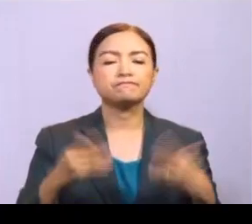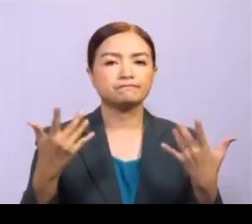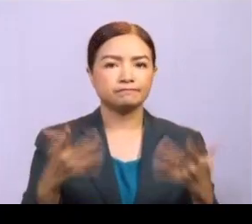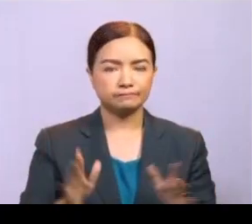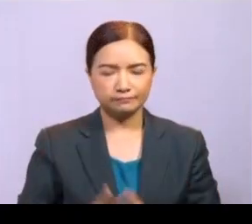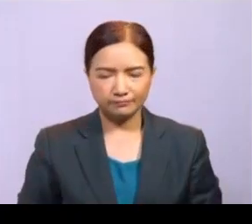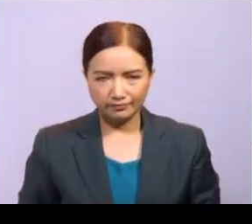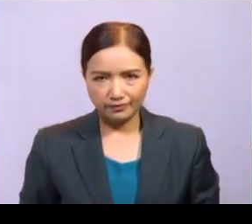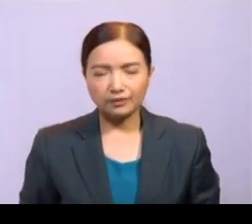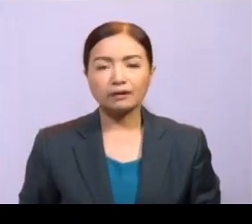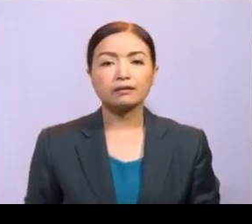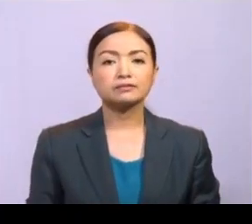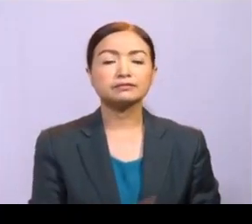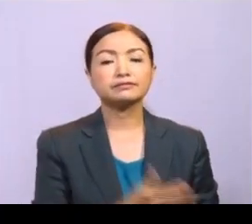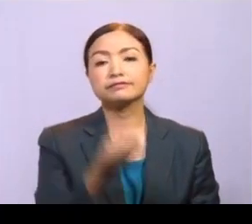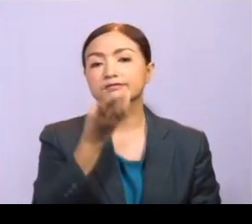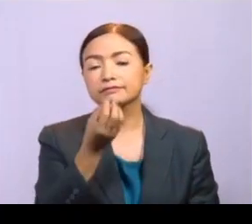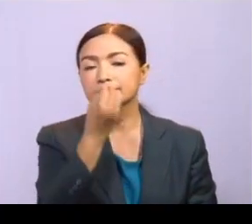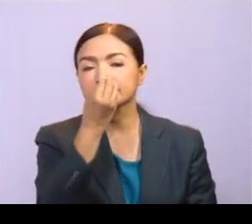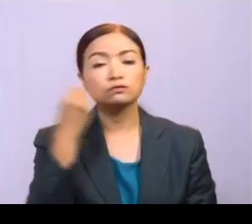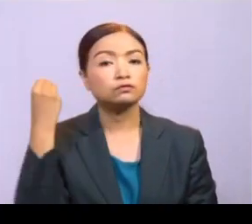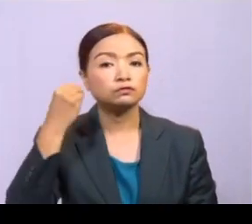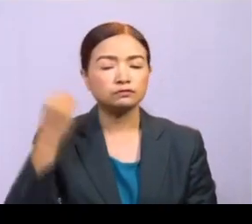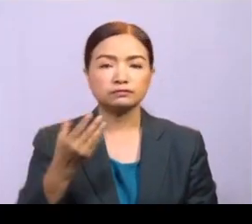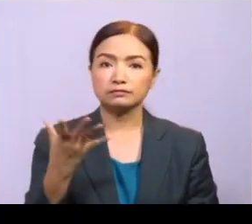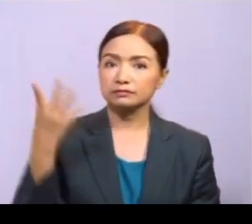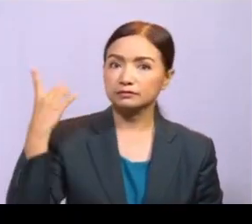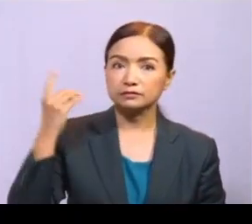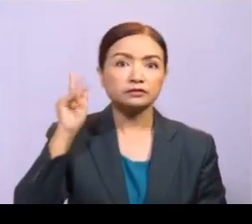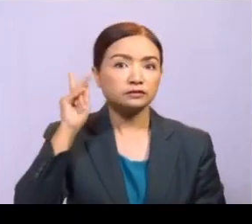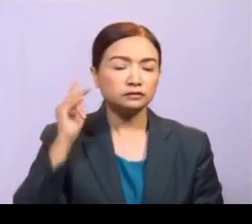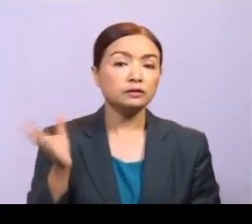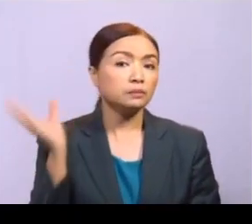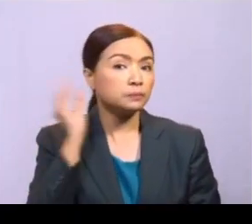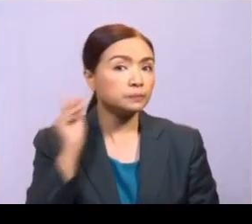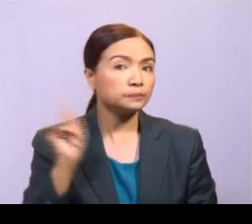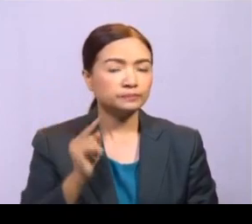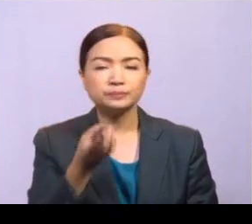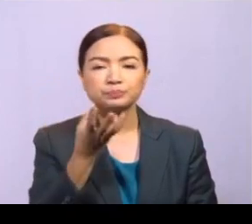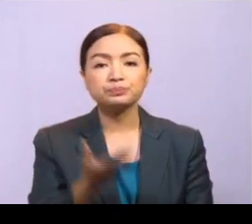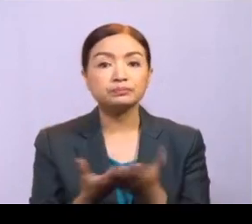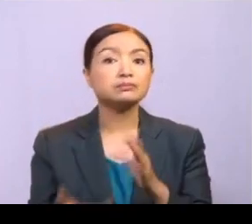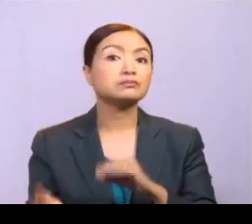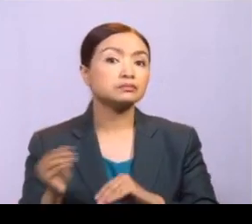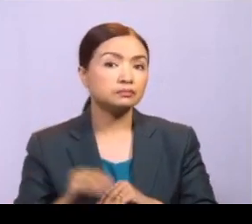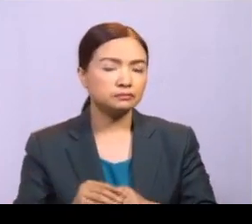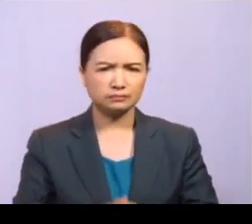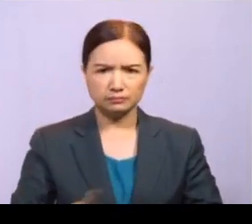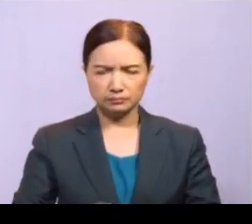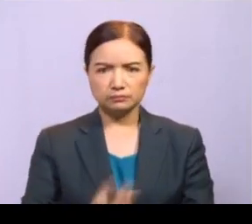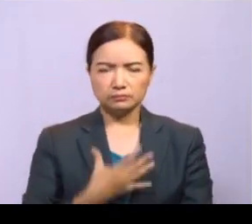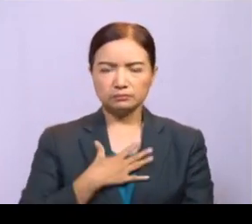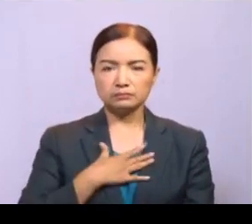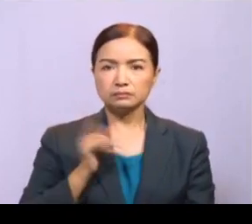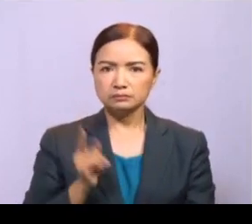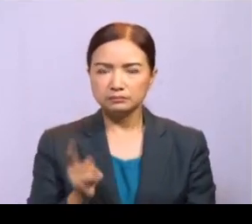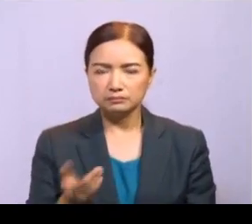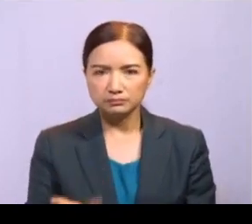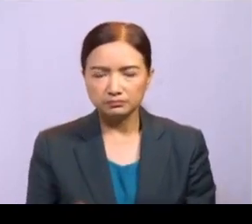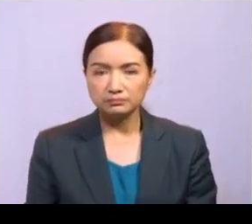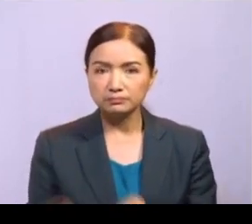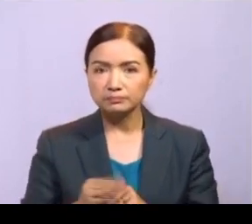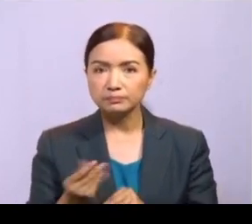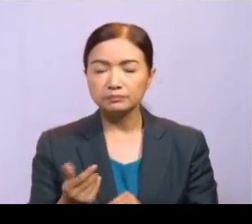ถ้าพูดถึงเรื่องของข้าวเราทานกันทุกวันนะคะเมื่อวานนี้มีกระแสข่าวออกมาบอกว่าข้าวมันขึ้นราคานะครับแต่คนตกใจนะขึ้นราคา